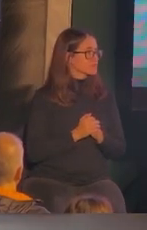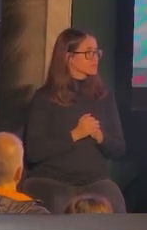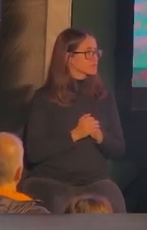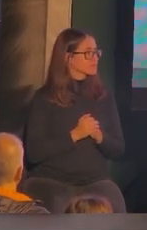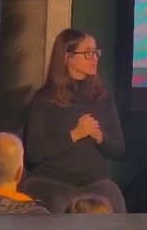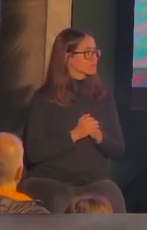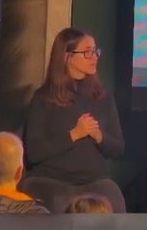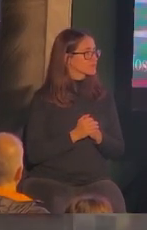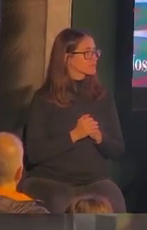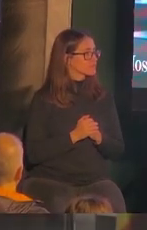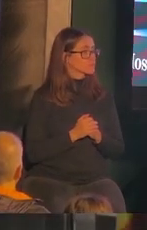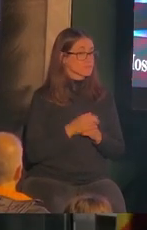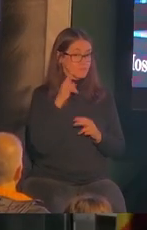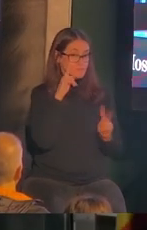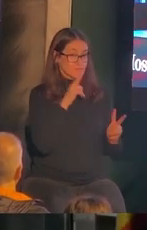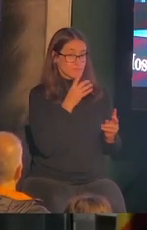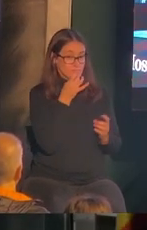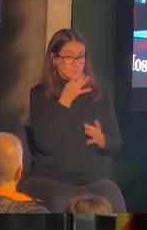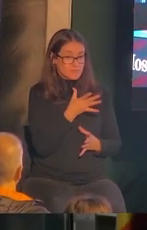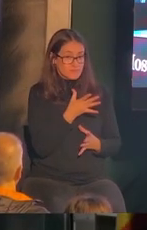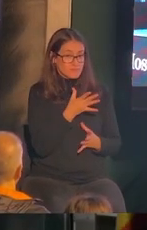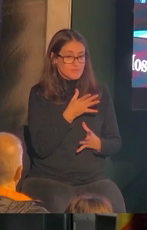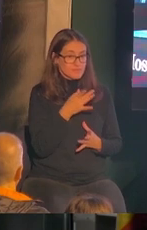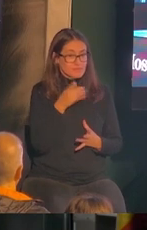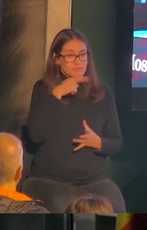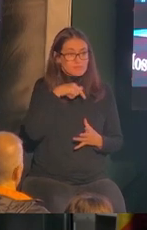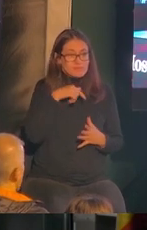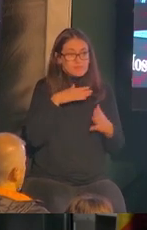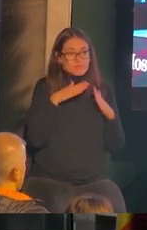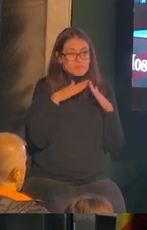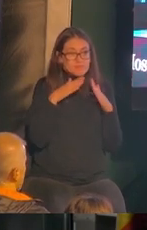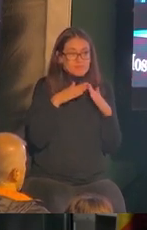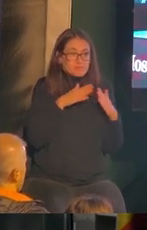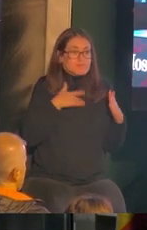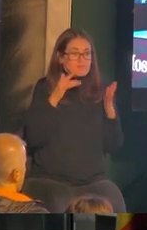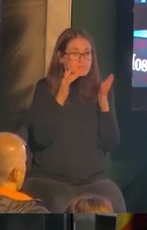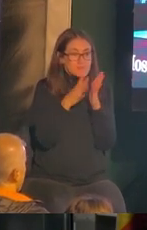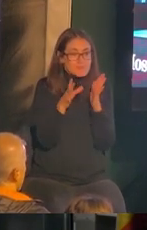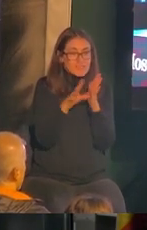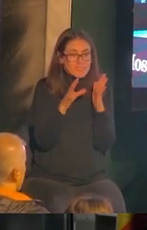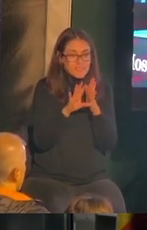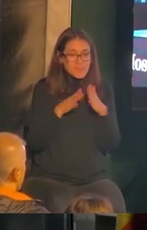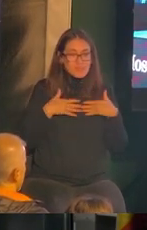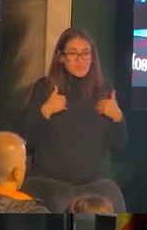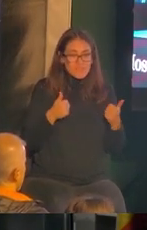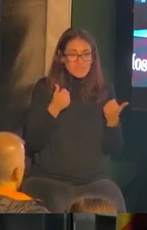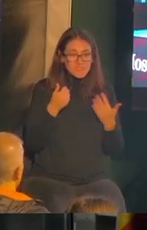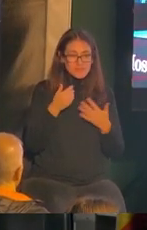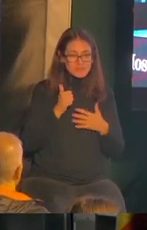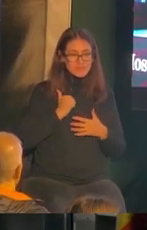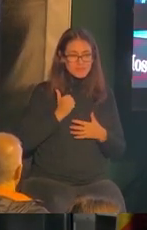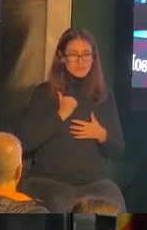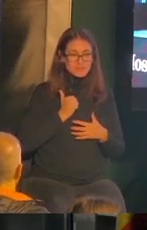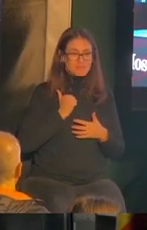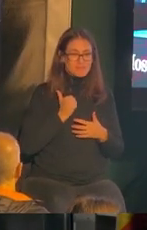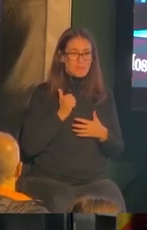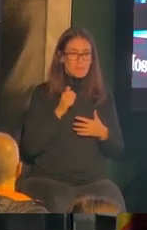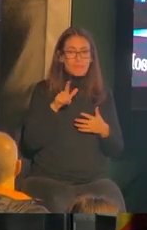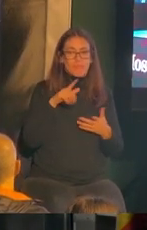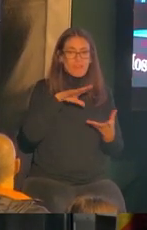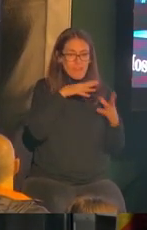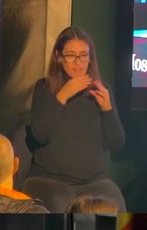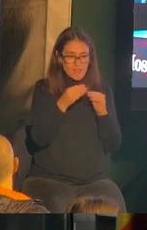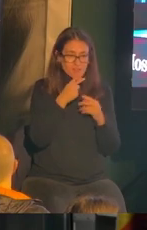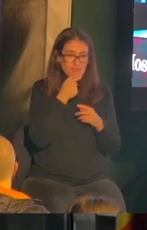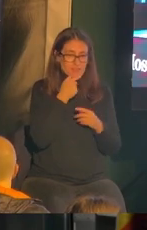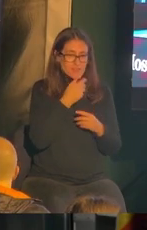Ja heu vist que és molt fàcil, si algun dia us el voleu fer per berenar, cap problema. I podeu adaptar el que vulgueu,